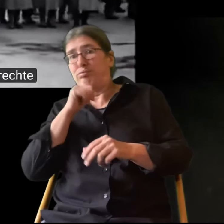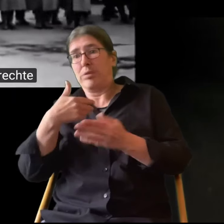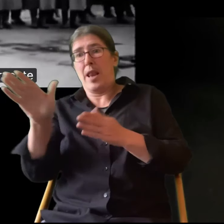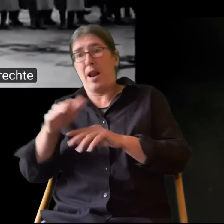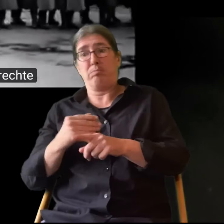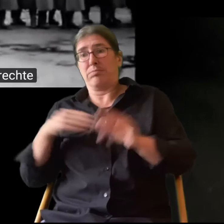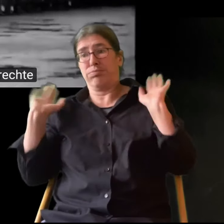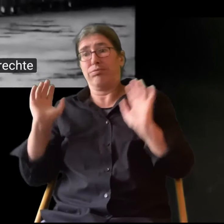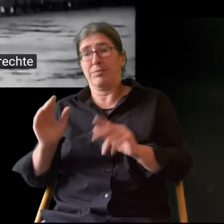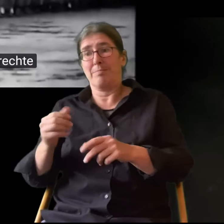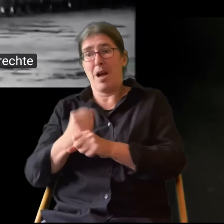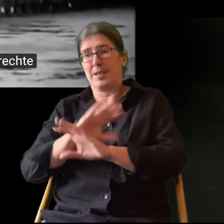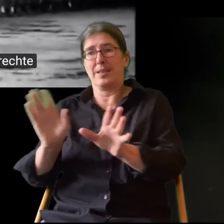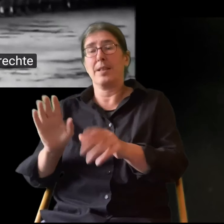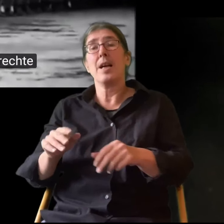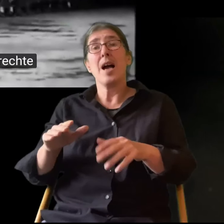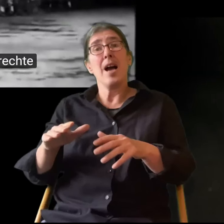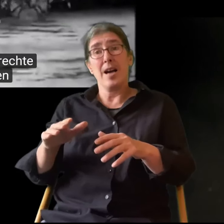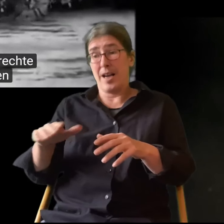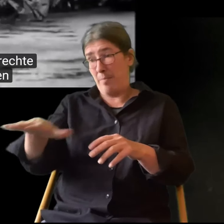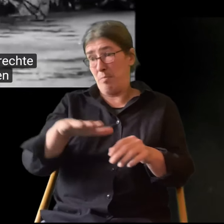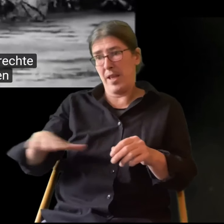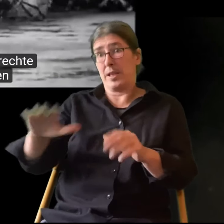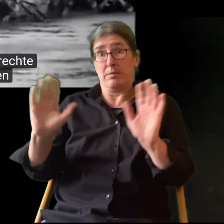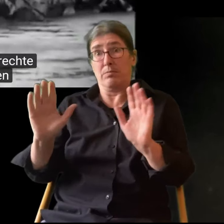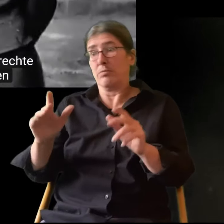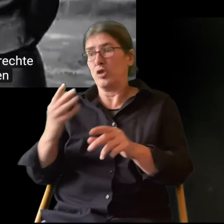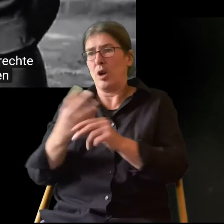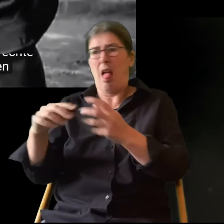Zerreißprobe. Rechte Offiziere wollen wieder Krieg führen.